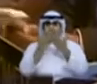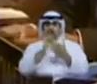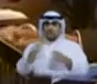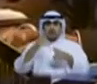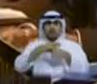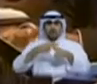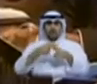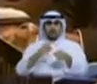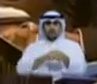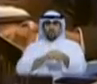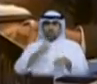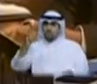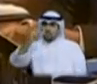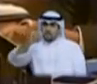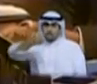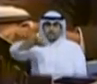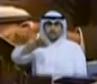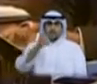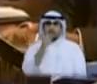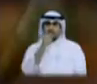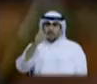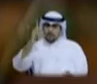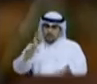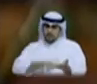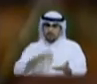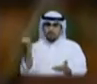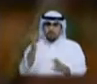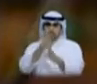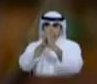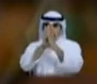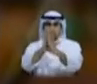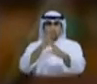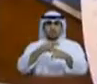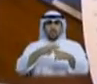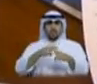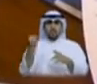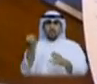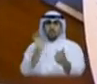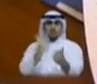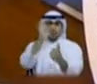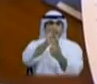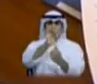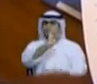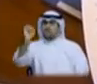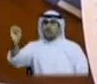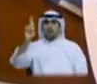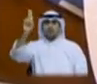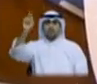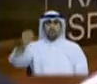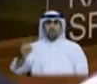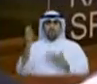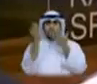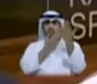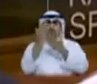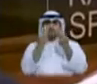والتعليم الدكتور بدر العيسى، أكد خلالها دعم الكويت للأهداف السامية لمنظمة اليونسكو والتزامها